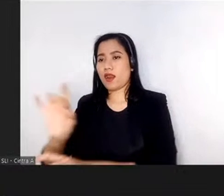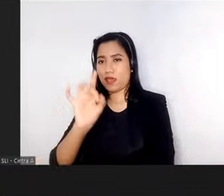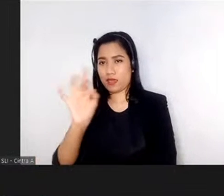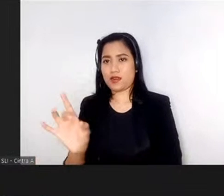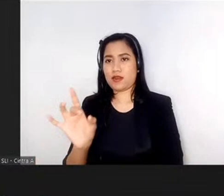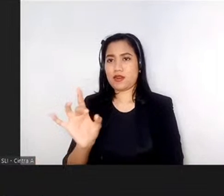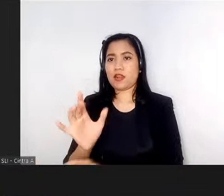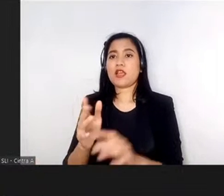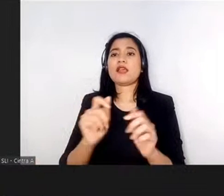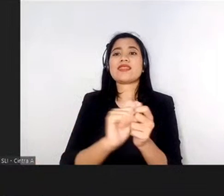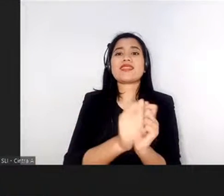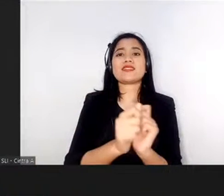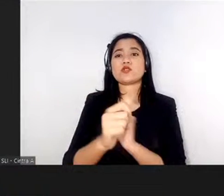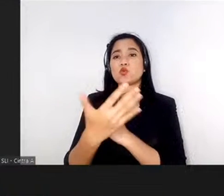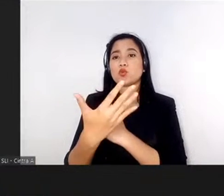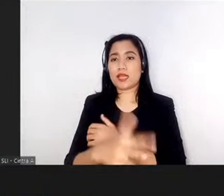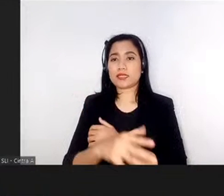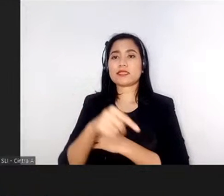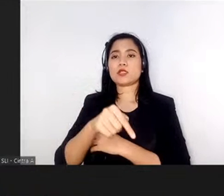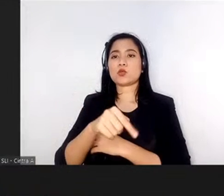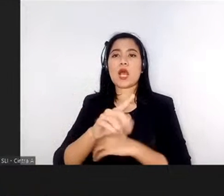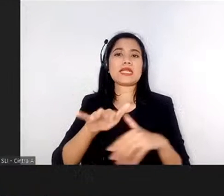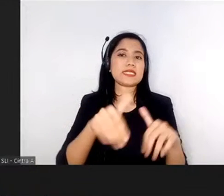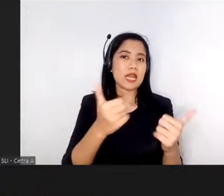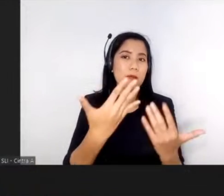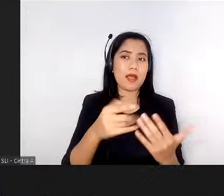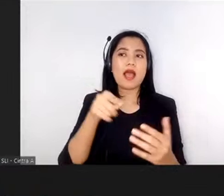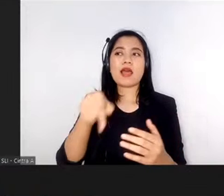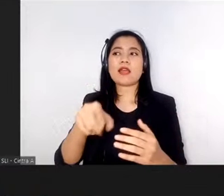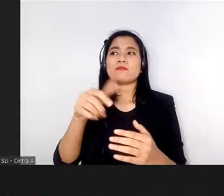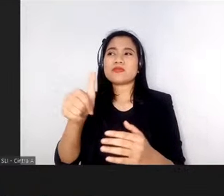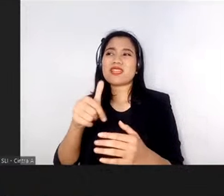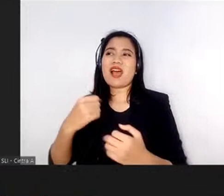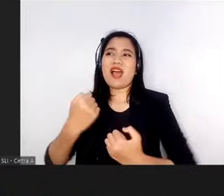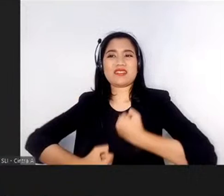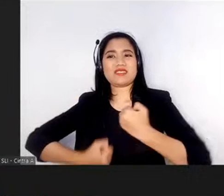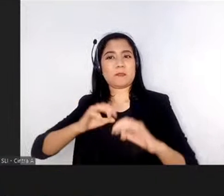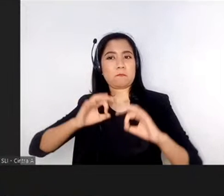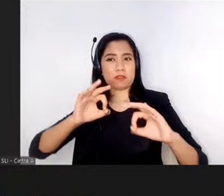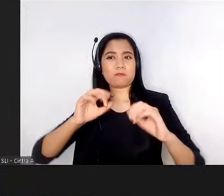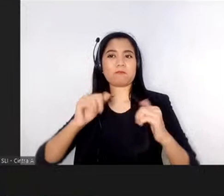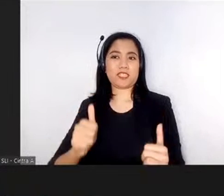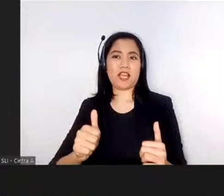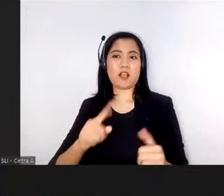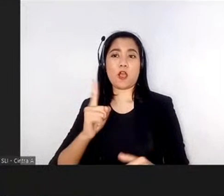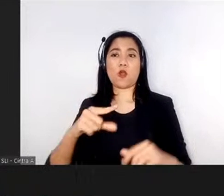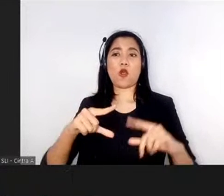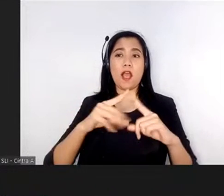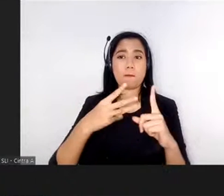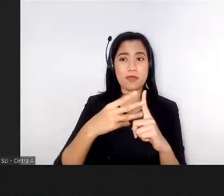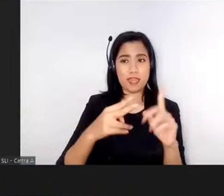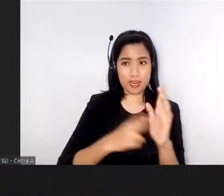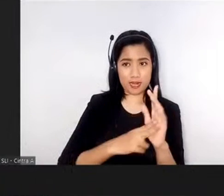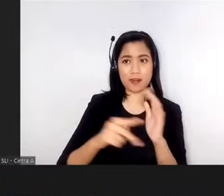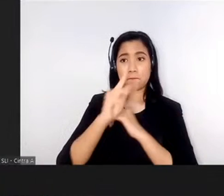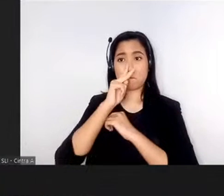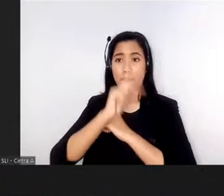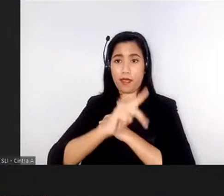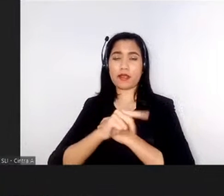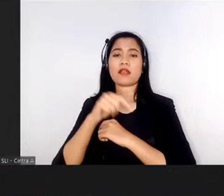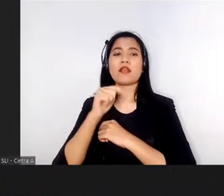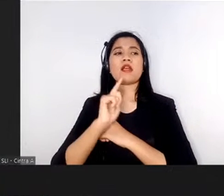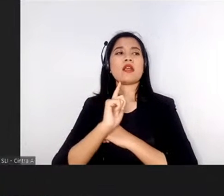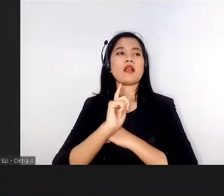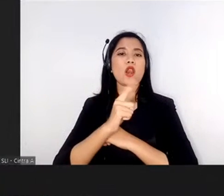menimbulkan aksi yang tepat itu adalah langkah t dan untuk ABN Amro bila risikonya tidak